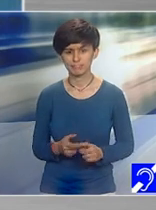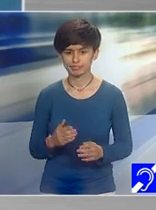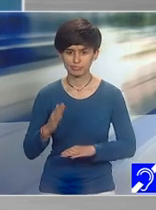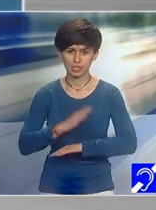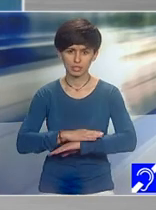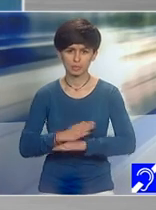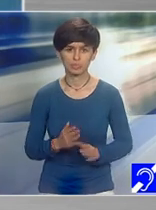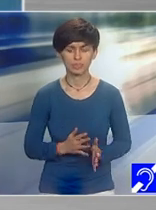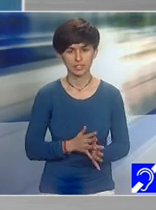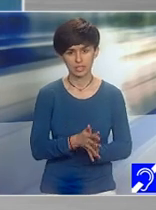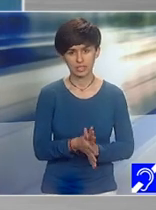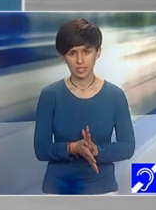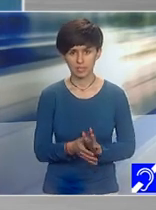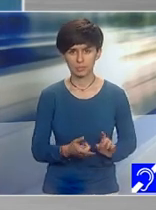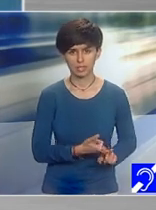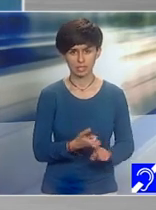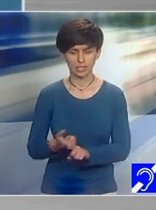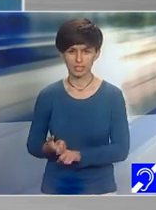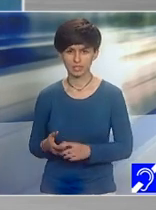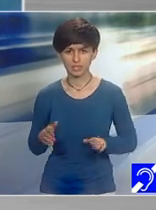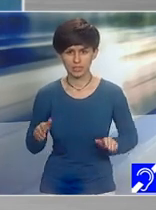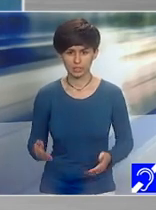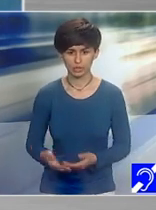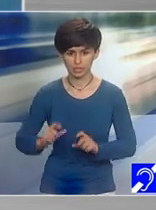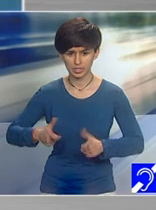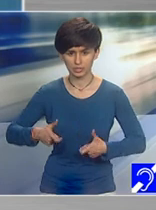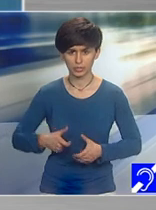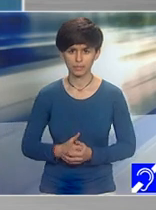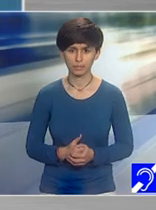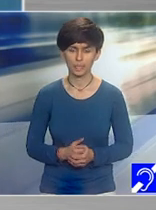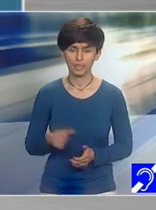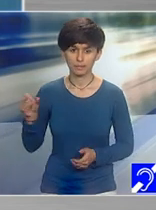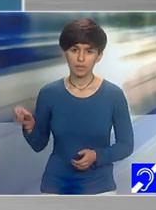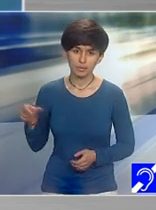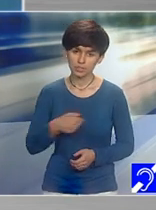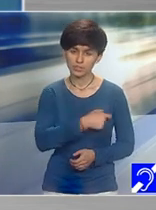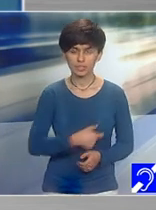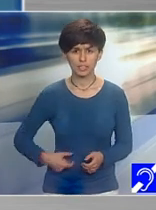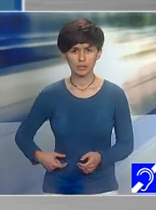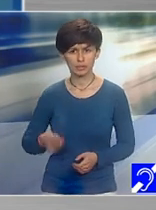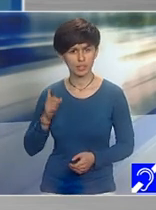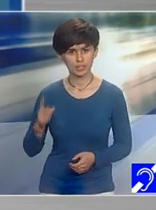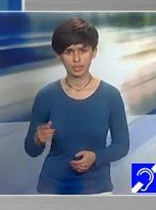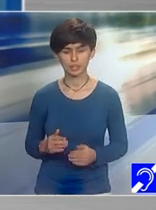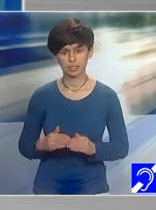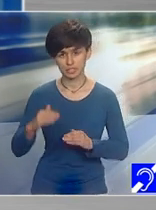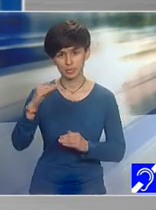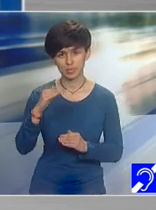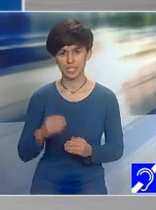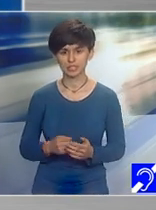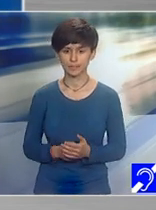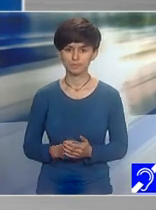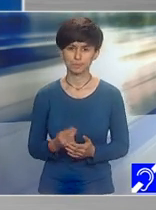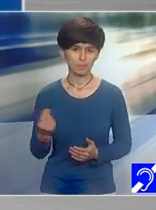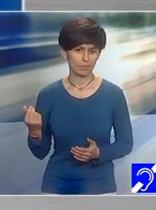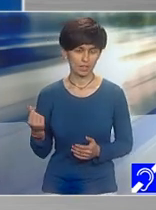rămas surprins în momentul în care cei de la primărie au fost nevoiți, așa spun, să mărească prețul la gunoi pentru noi toți și